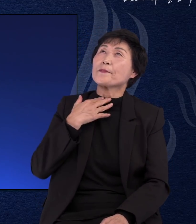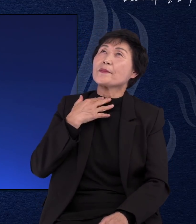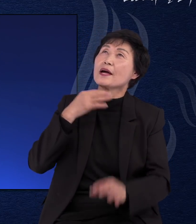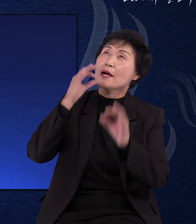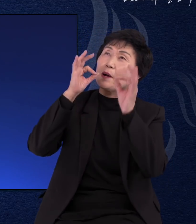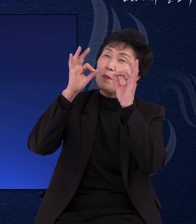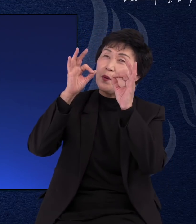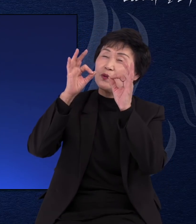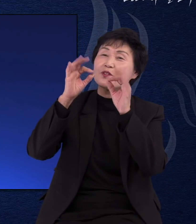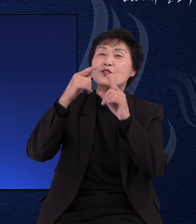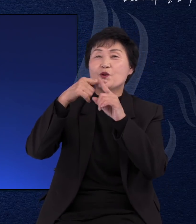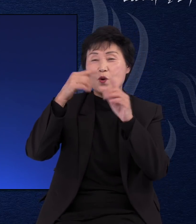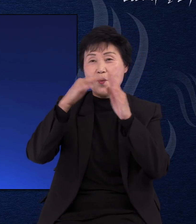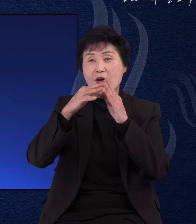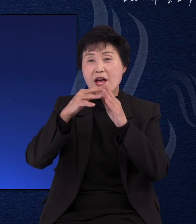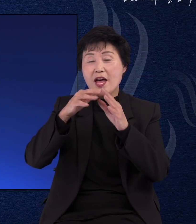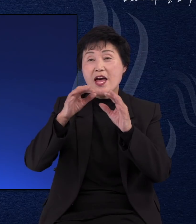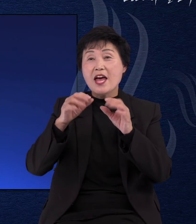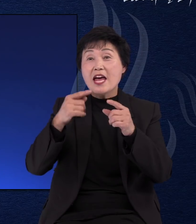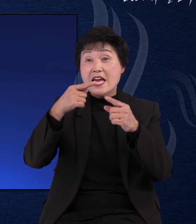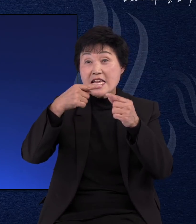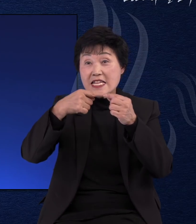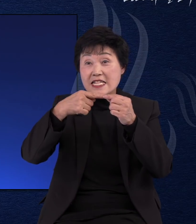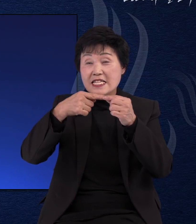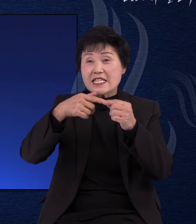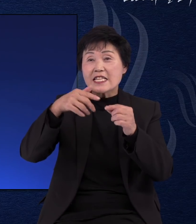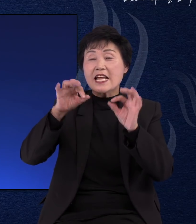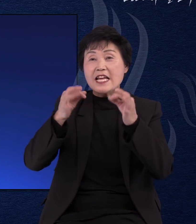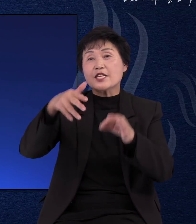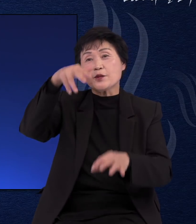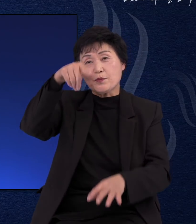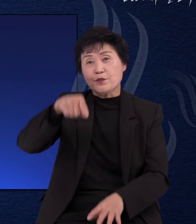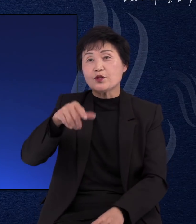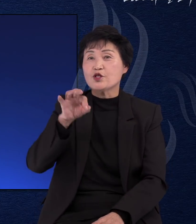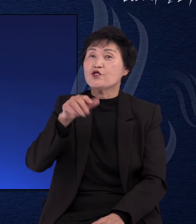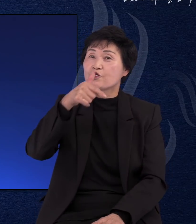목사님, 전국에 정말 성령의 불을 일으키셨고,